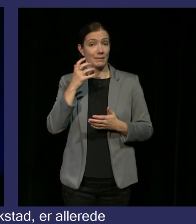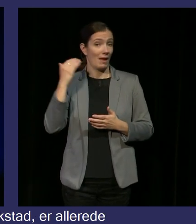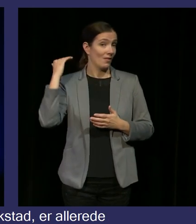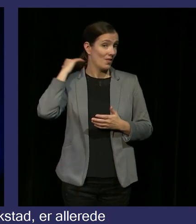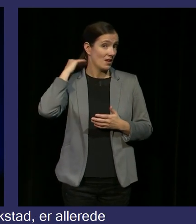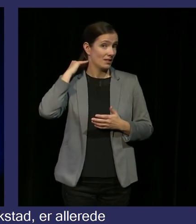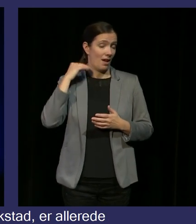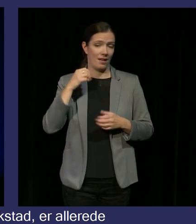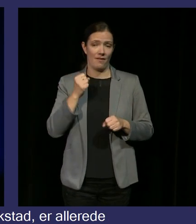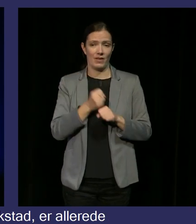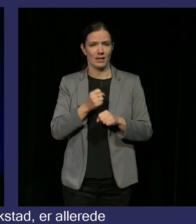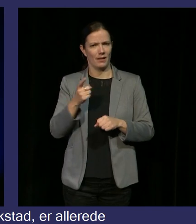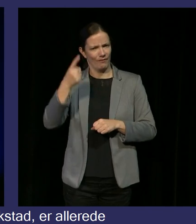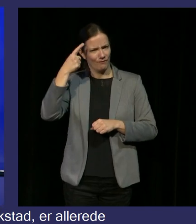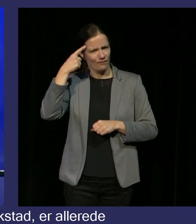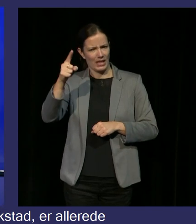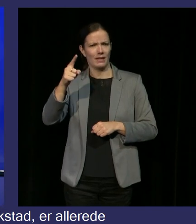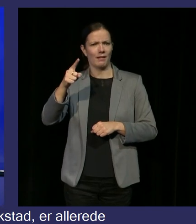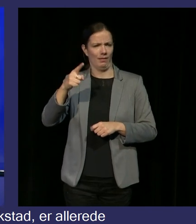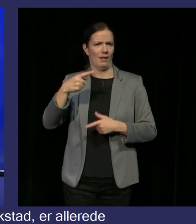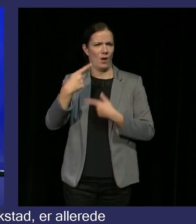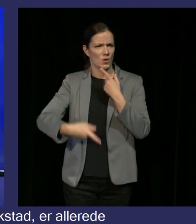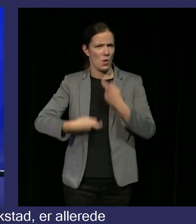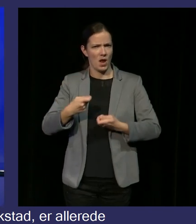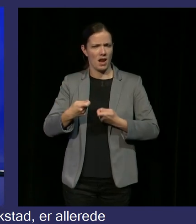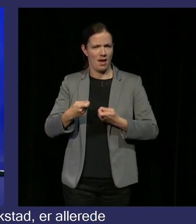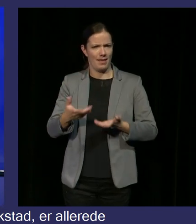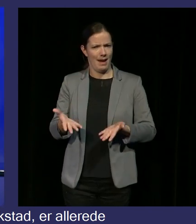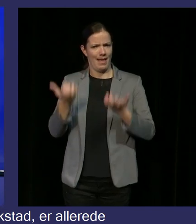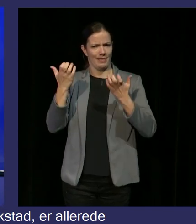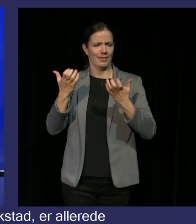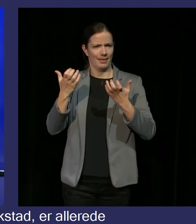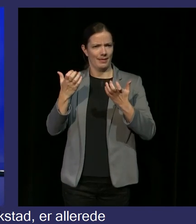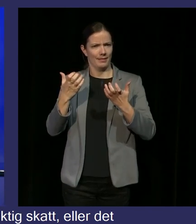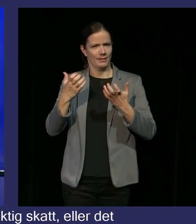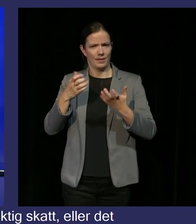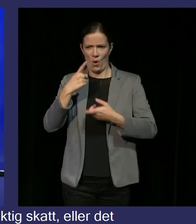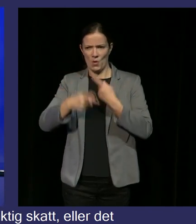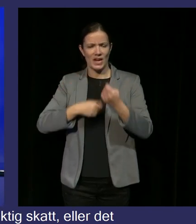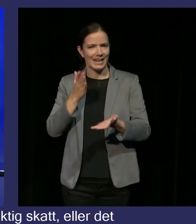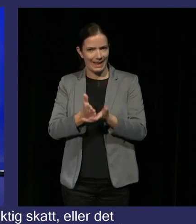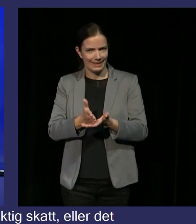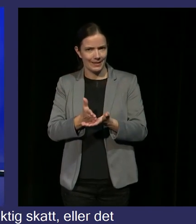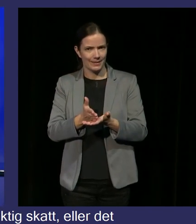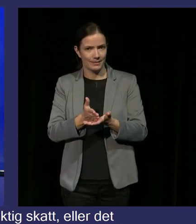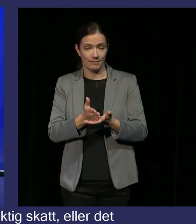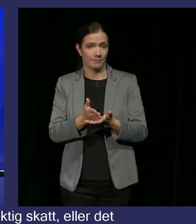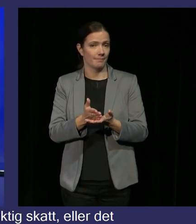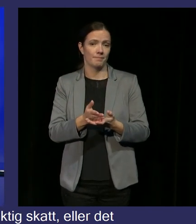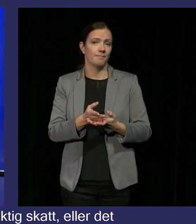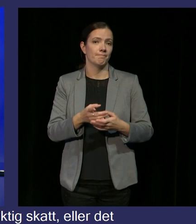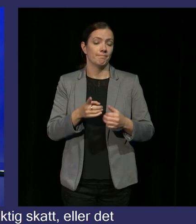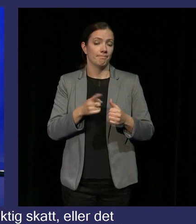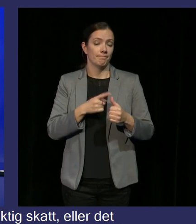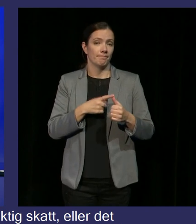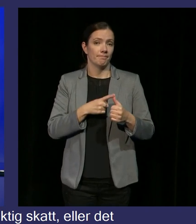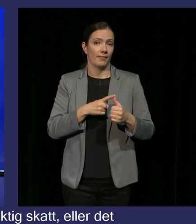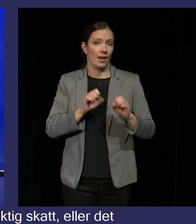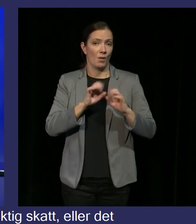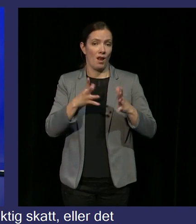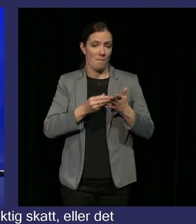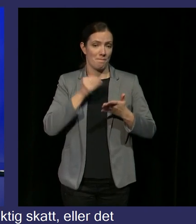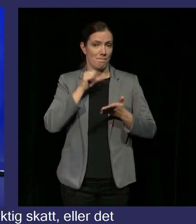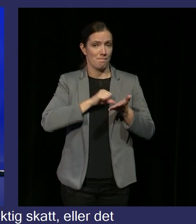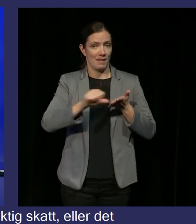er allerede utrolig flinke til å gjøre det lett. Og gjør rett. Enten det dreier seg om å greie å